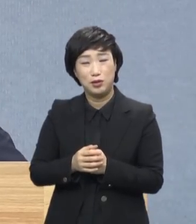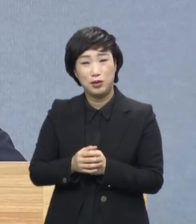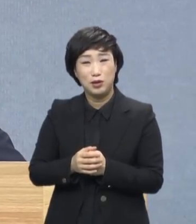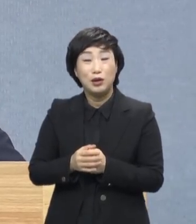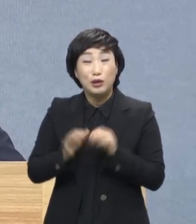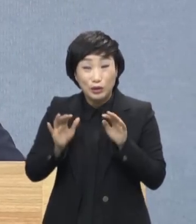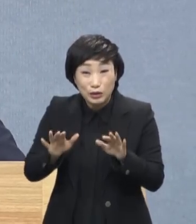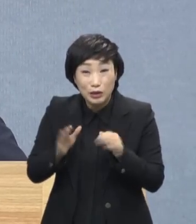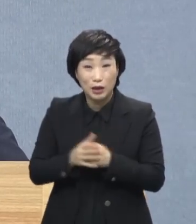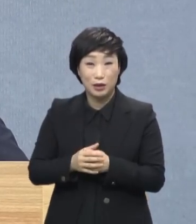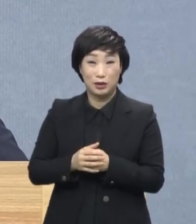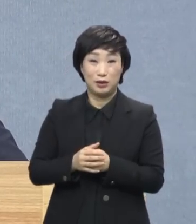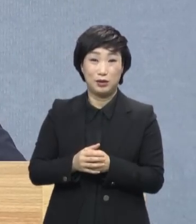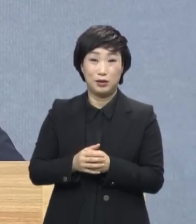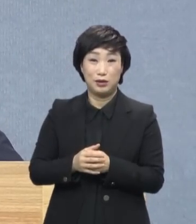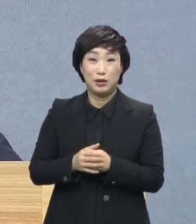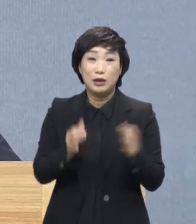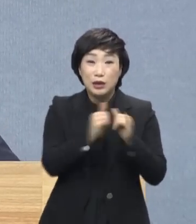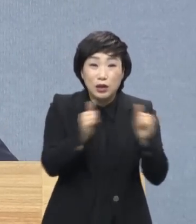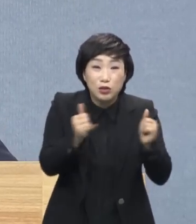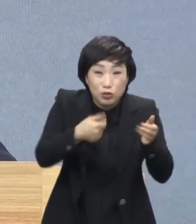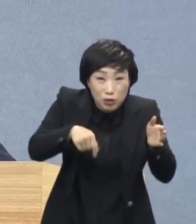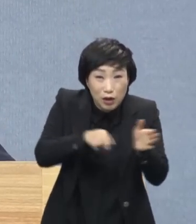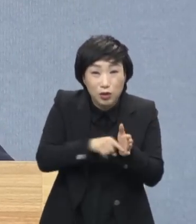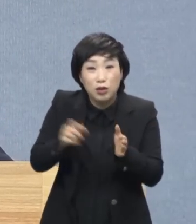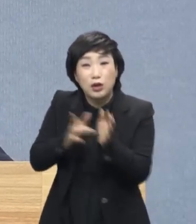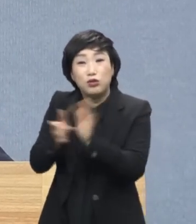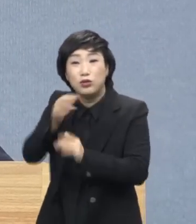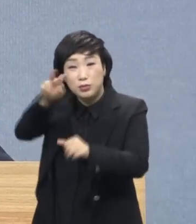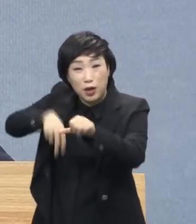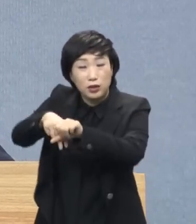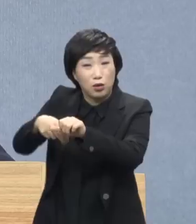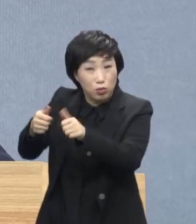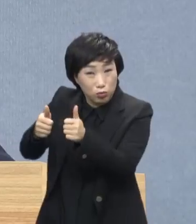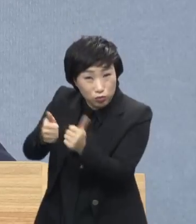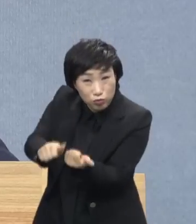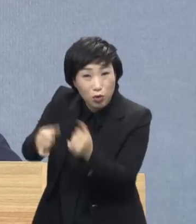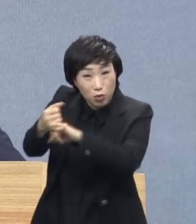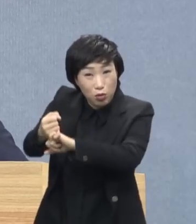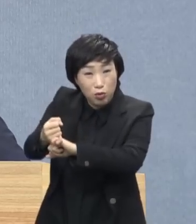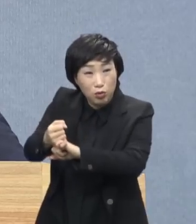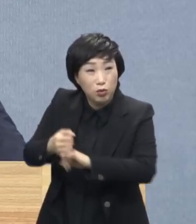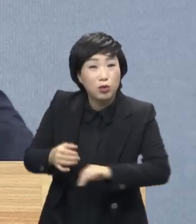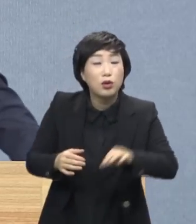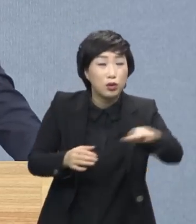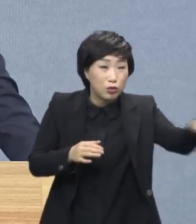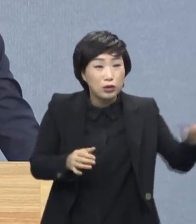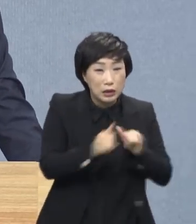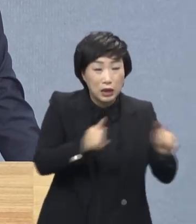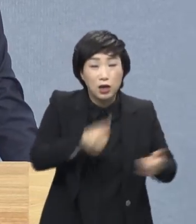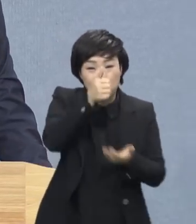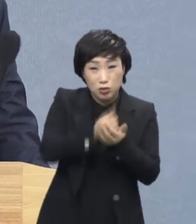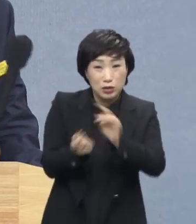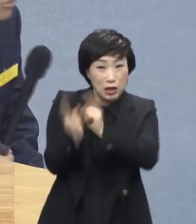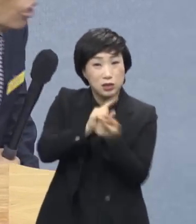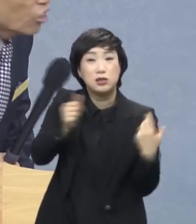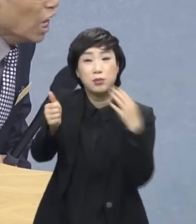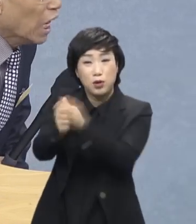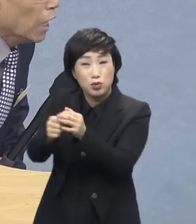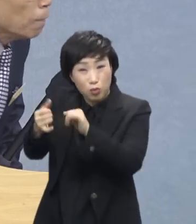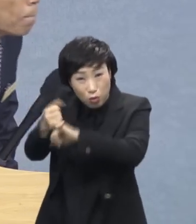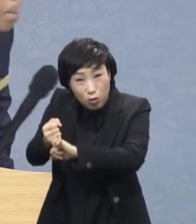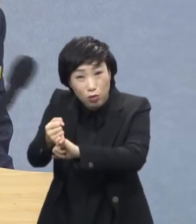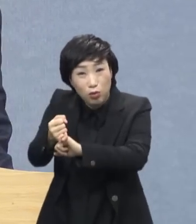고통을 하는데 인류를 위해 죽지 않으면 안 된다. 너희와 나와 죄를 짊어지고 죽지 않으면 안